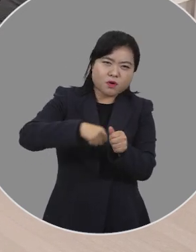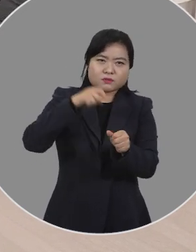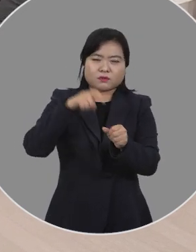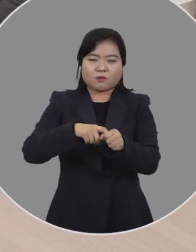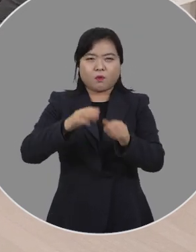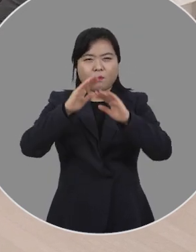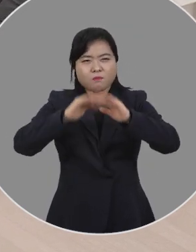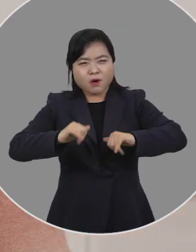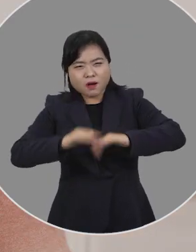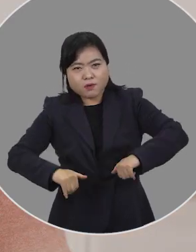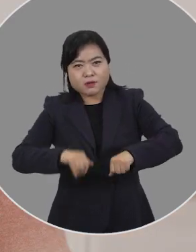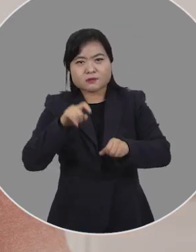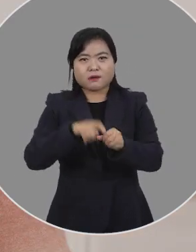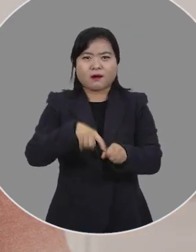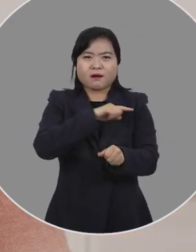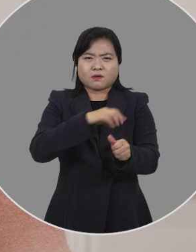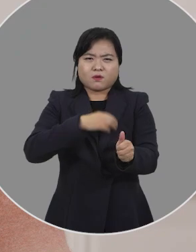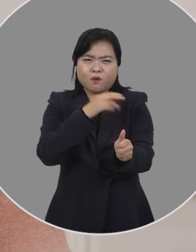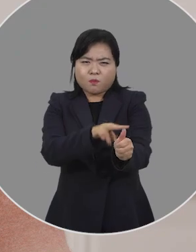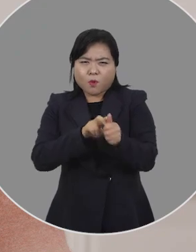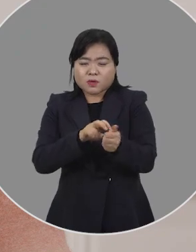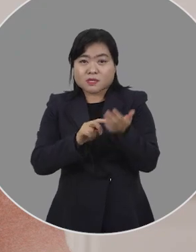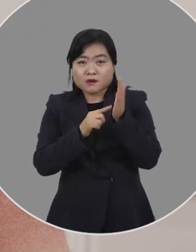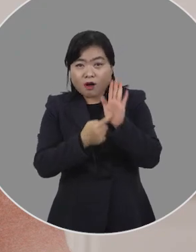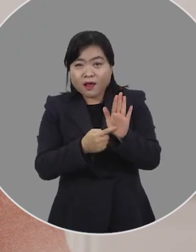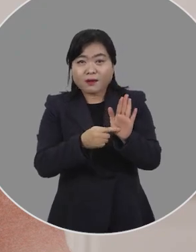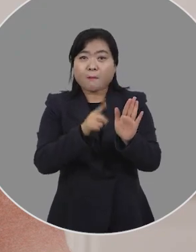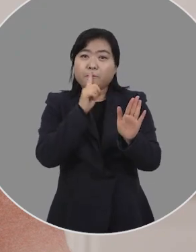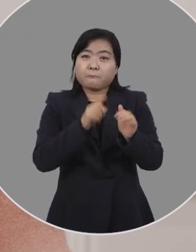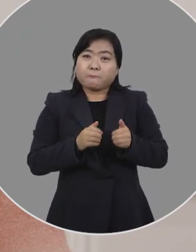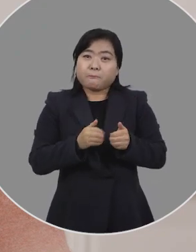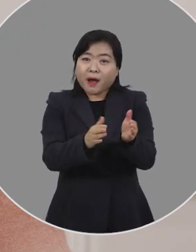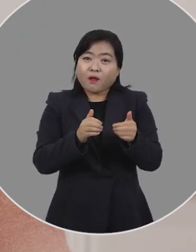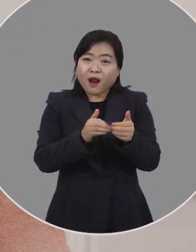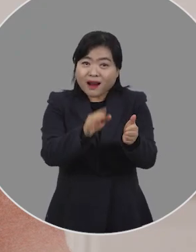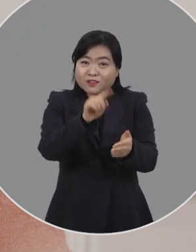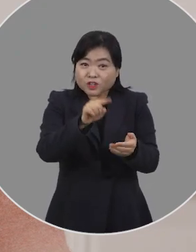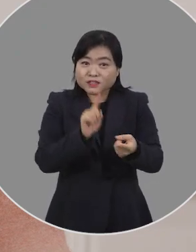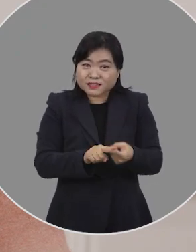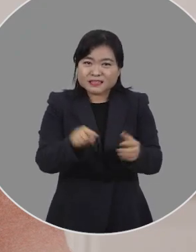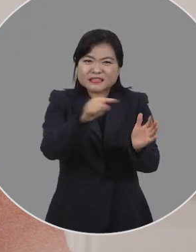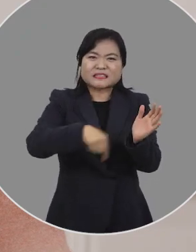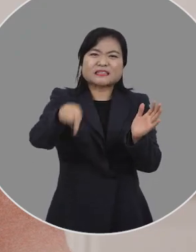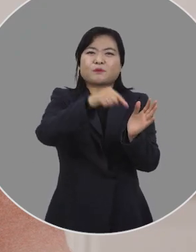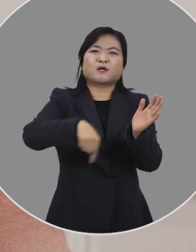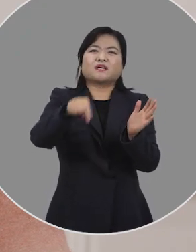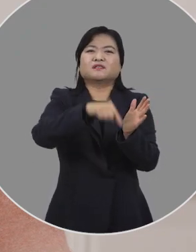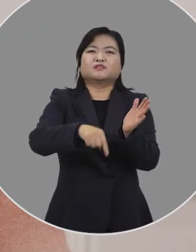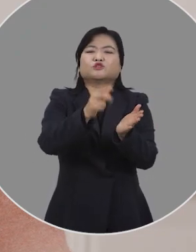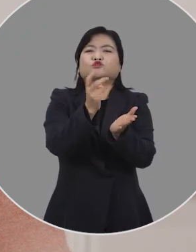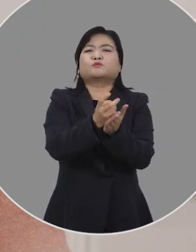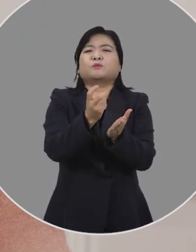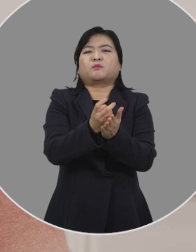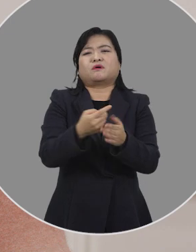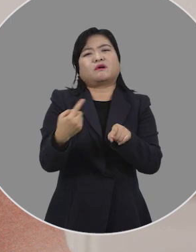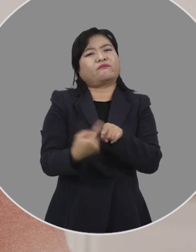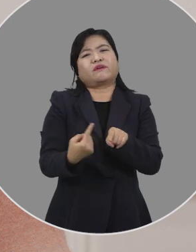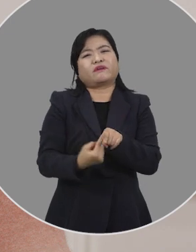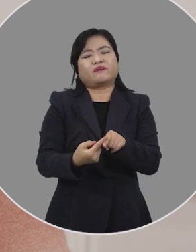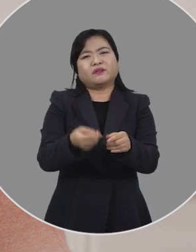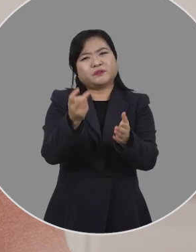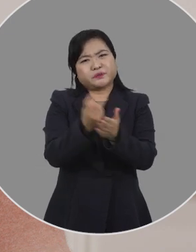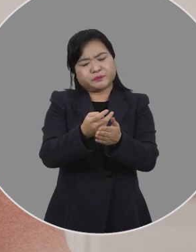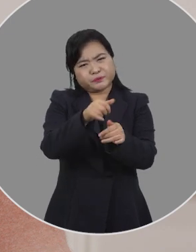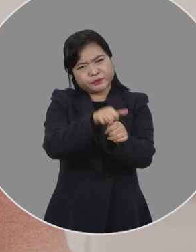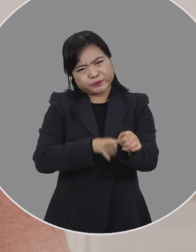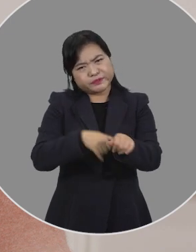가장 파괴적인 가장 혐오를 드러내는 그런 발언을 하는 것이 그 해당 집단의 규범에는 제일 충실한